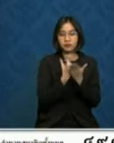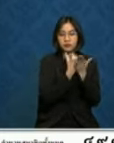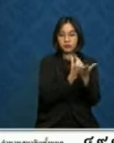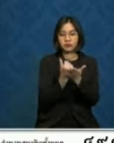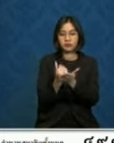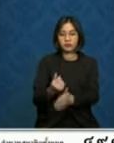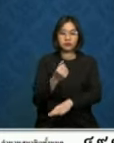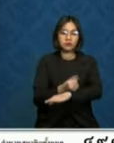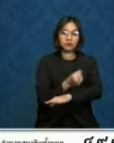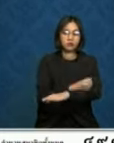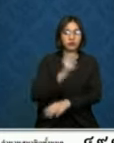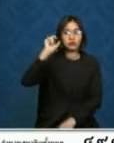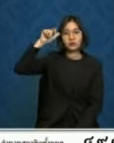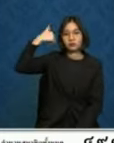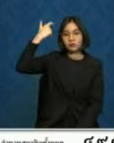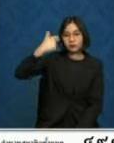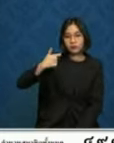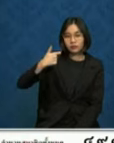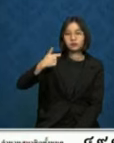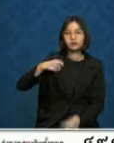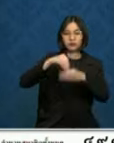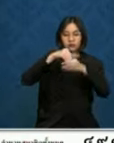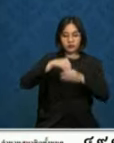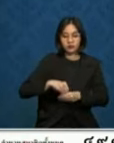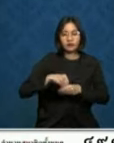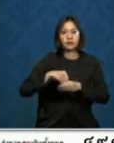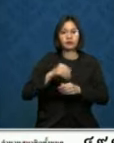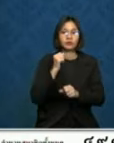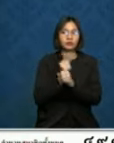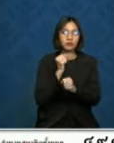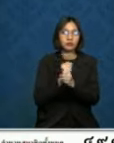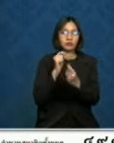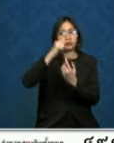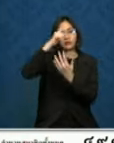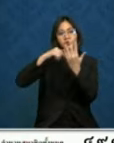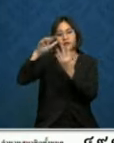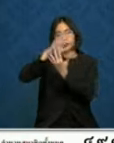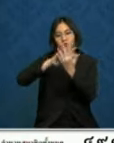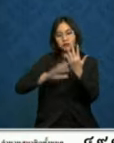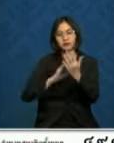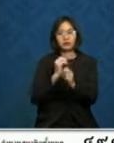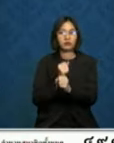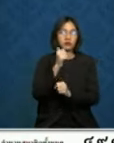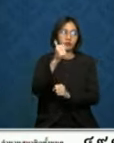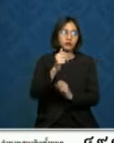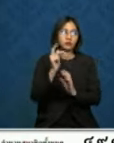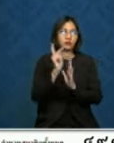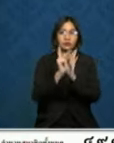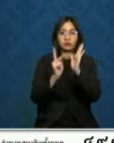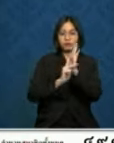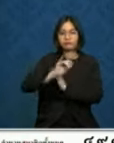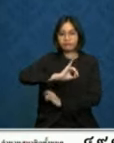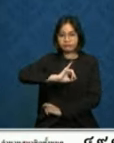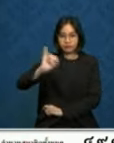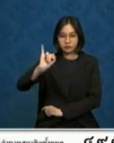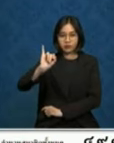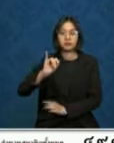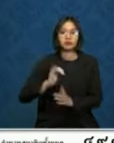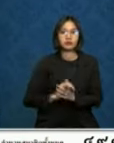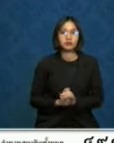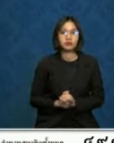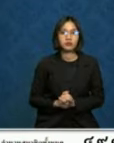ให้แรงงานสัญชาติเมียนมาอยู่อาศัยและทำงานในประเทศไทยได้อย่างถูกต้องตามกฎหมายครับท่านประธ